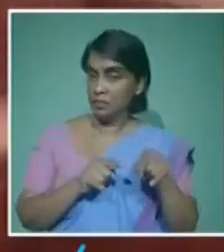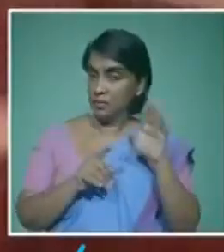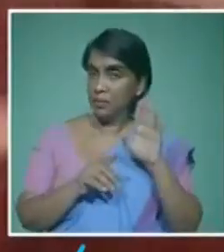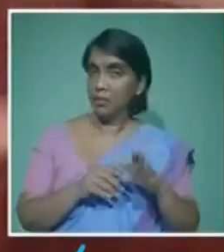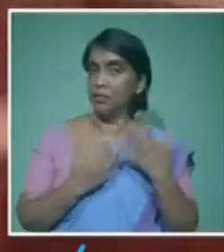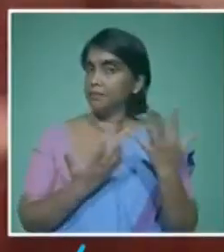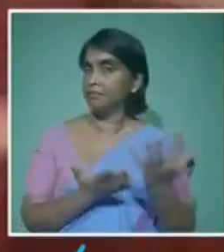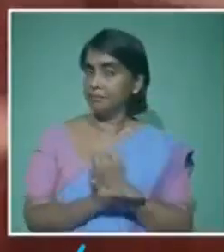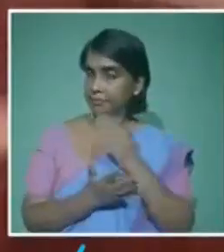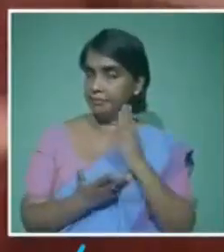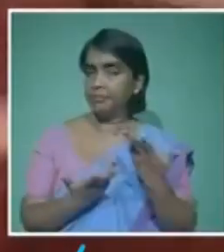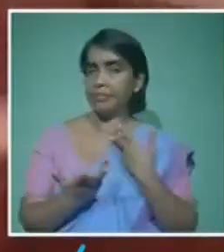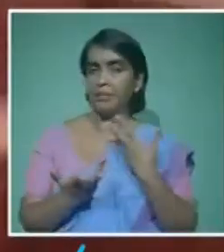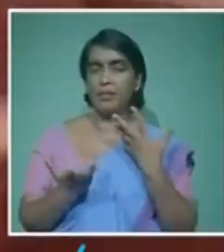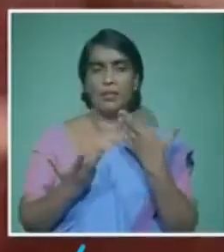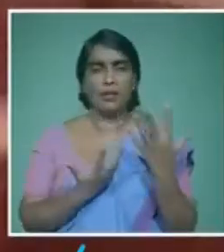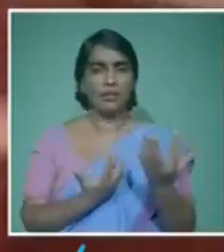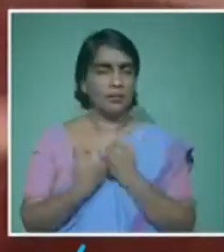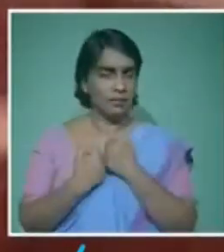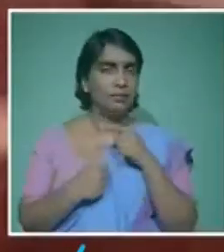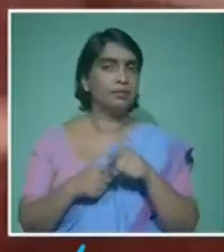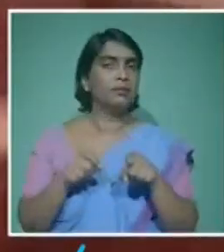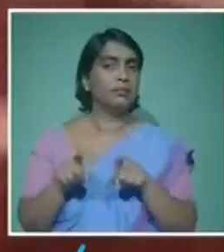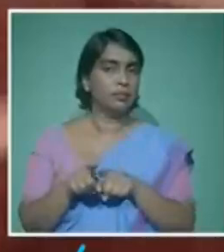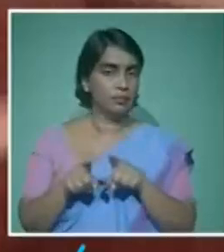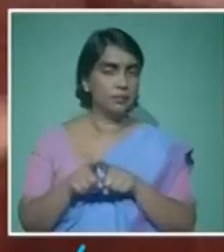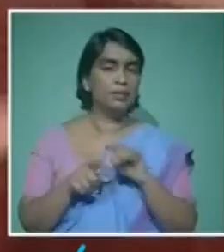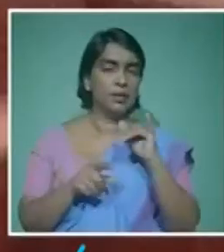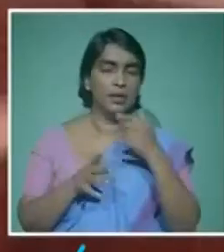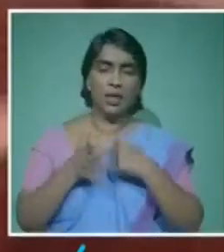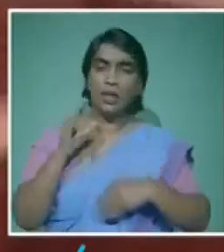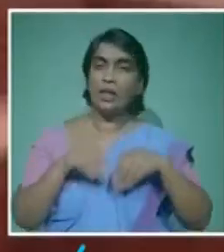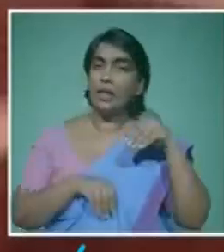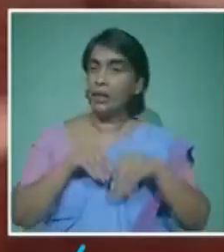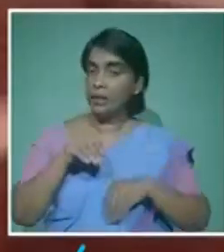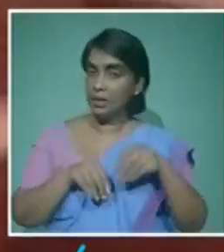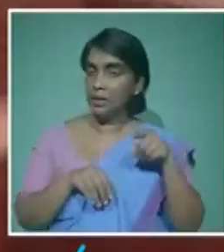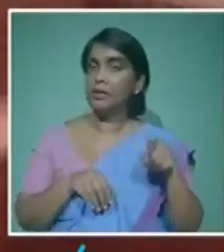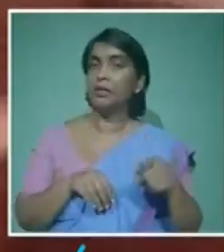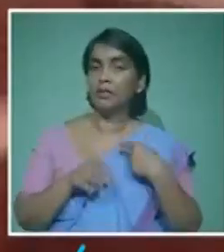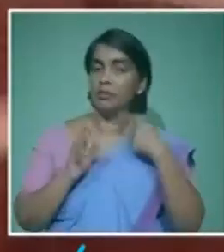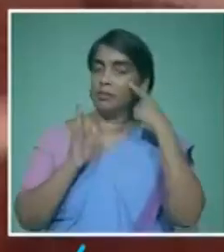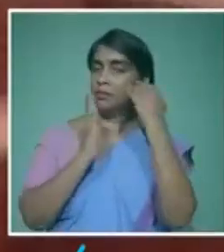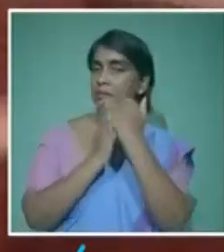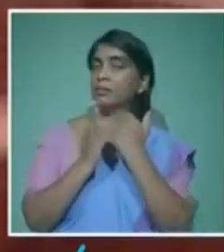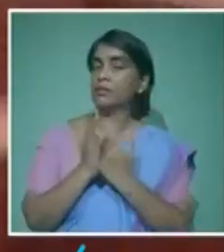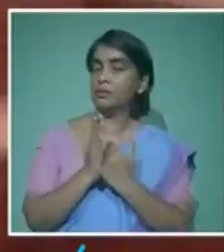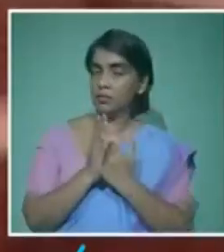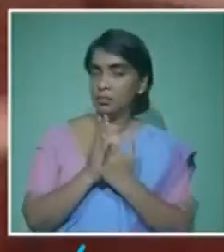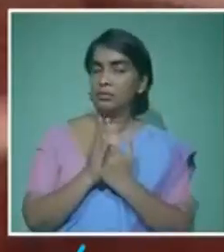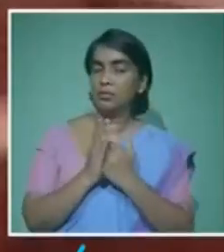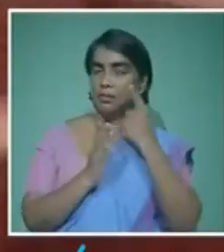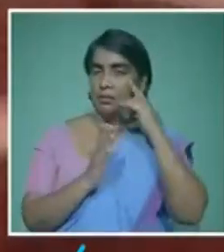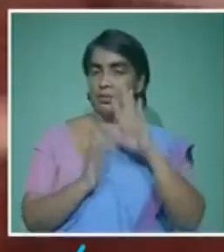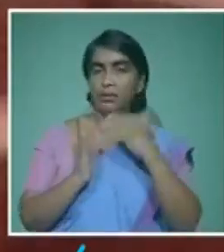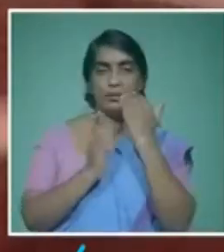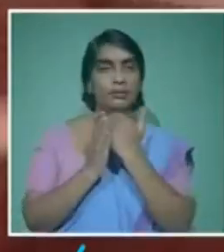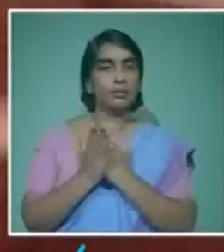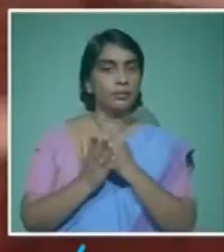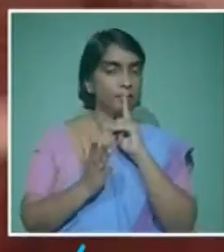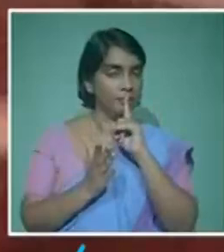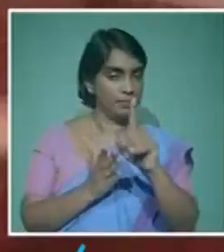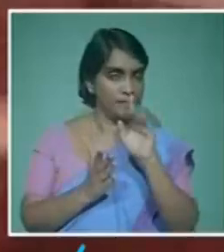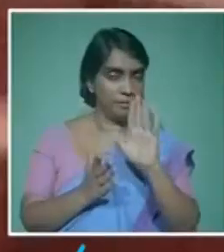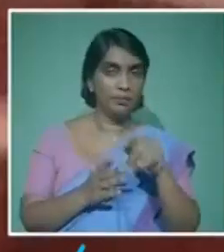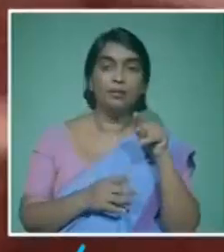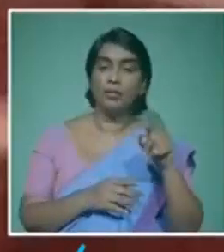வருகின்றனர். கடத்தொழில் அமைச்சானது மேற்படி தொழில் முயற்சிகளில் அந்தந்த மாவட்டங்களில் உள்ள அந்தந்த